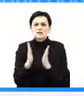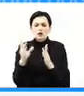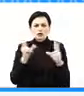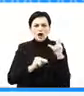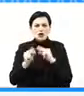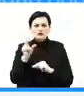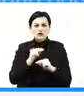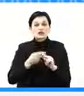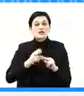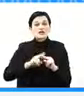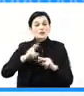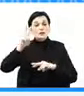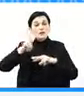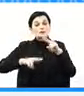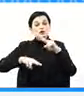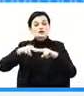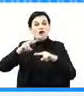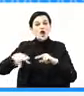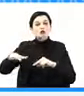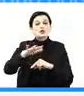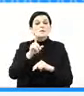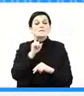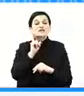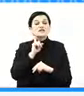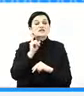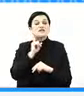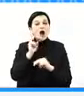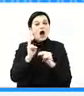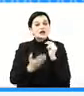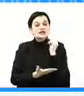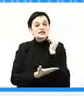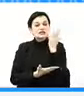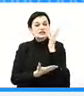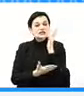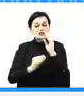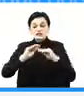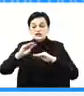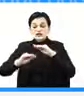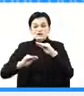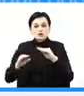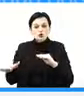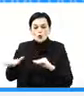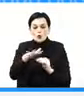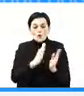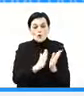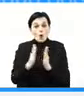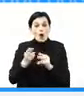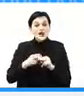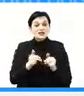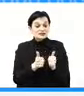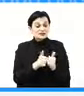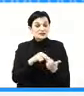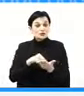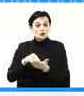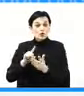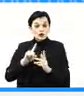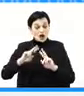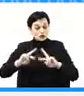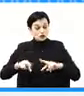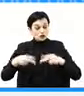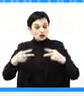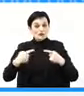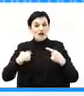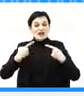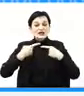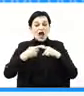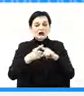გათვალისწინებული იმ მშენებლობების ფარგლებში მწვანე სივრცეების მოწესრიგება და ეს მიდგომები, რაც შეიცვალა ჩვენი ურბანული და